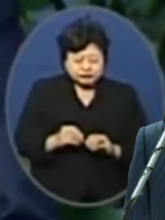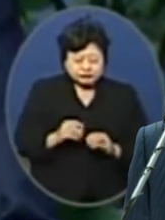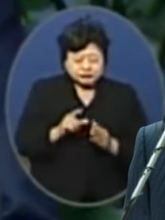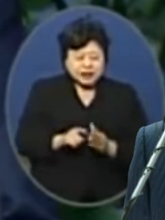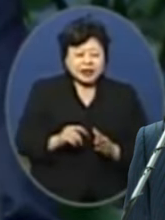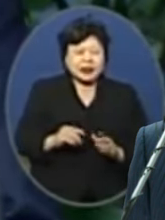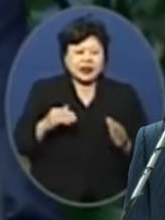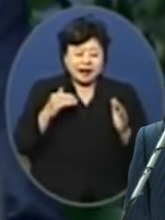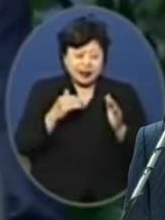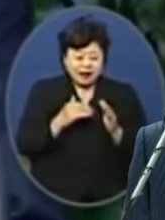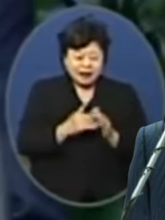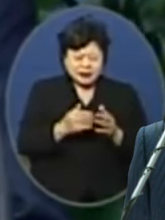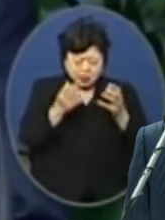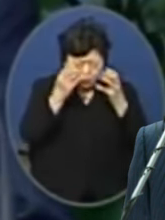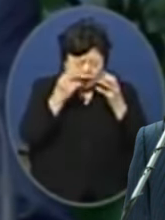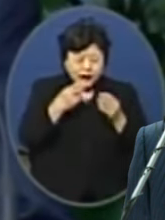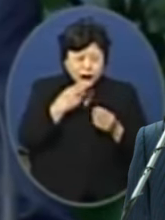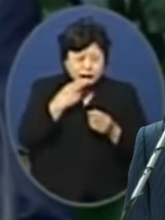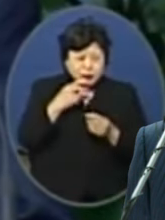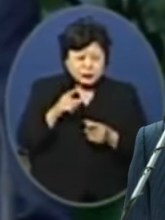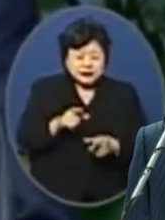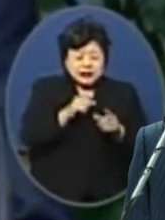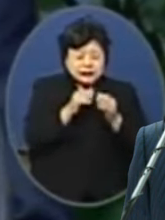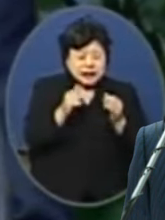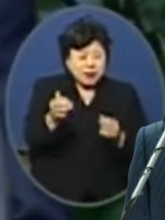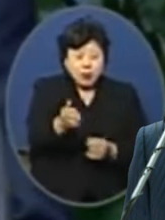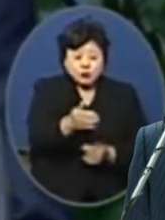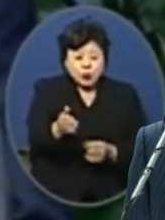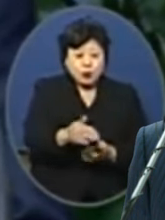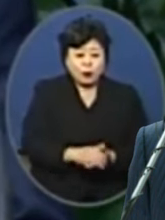때까지 고난 없이 사는 사람은